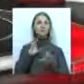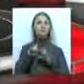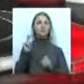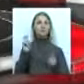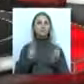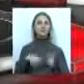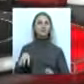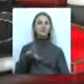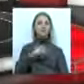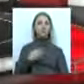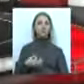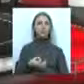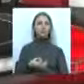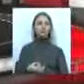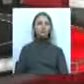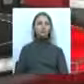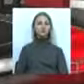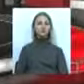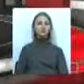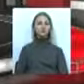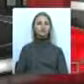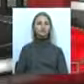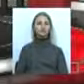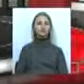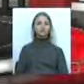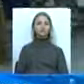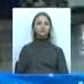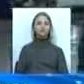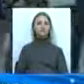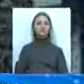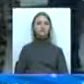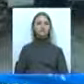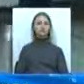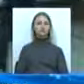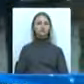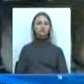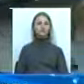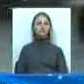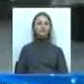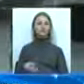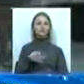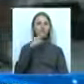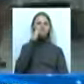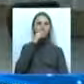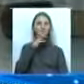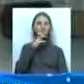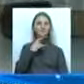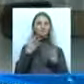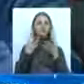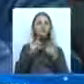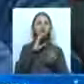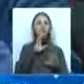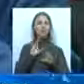отбасылар қатысып өз өнерлерін ортаға салды. Елімізде қамқоршылар күні 2010 жылдан